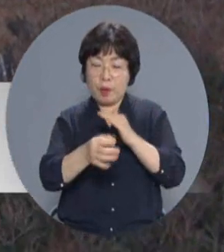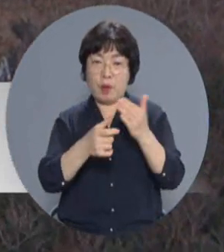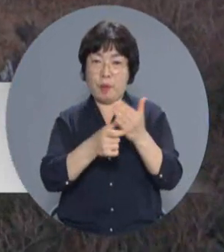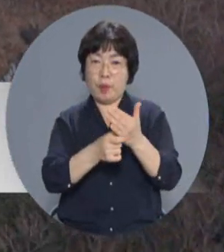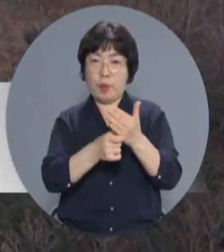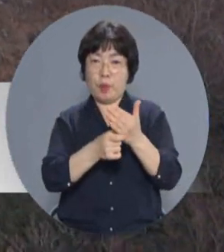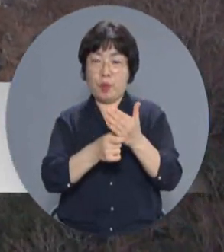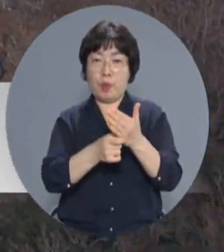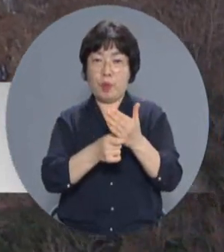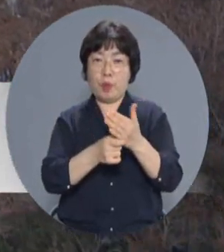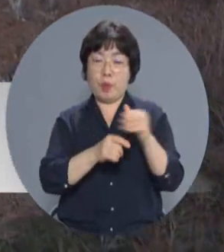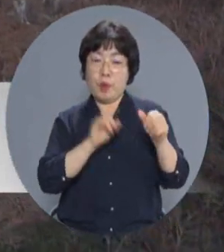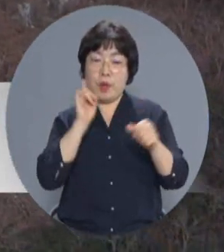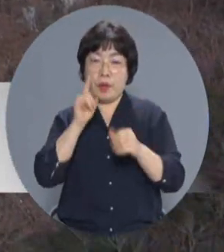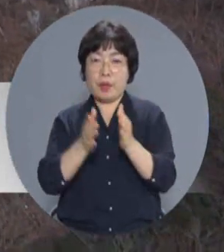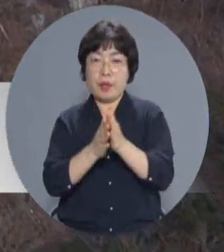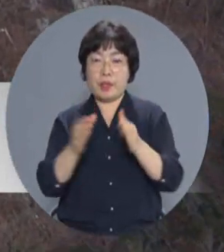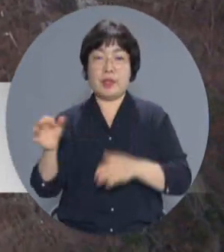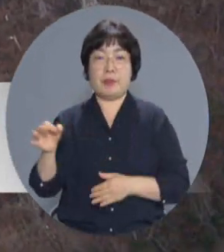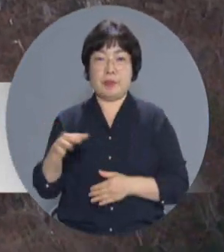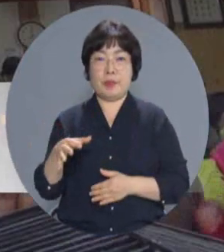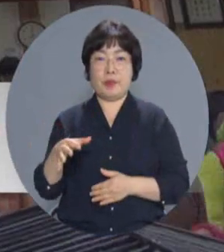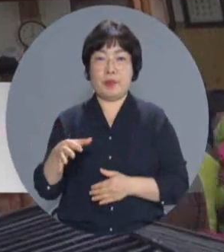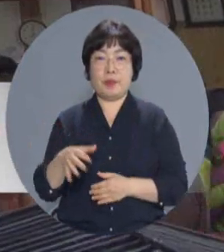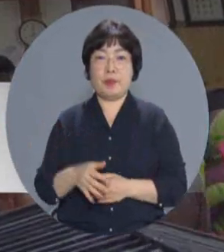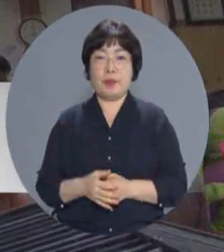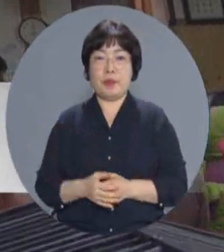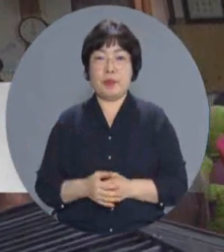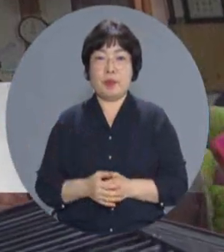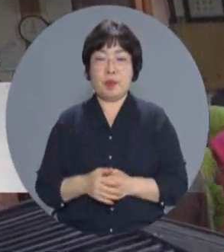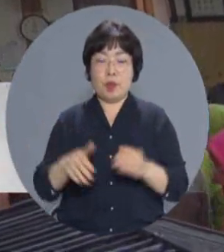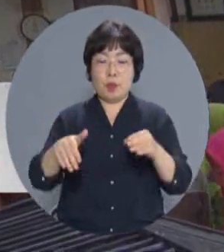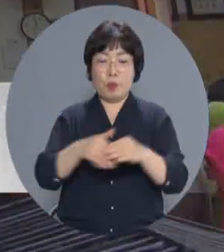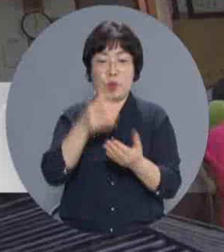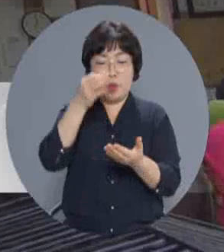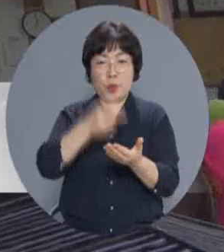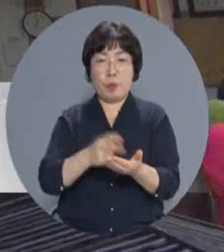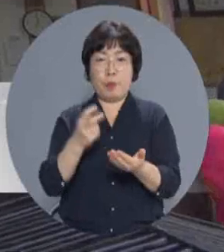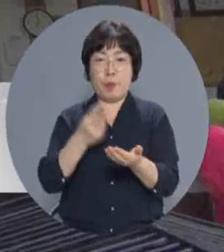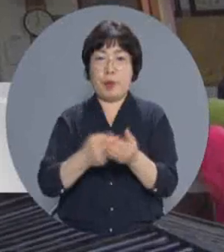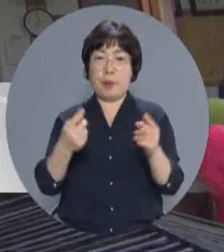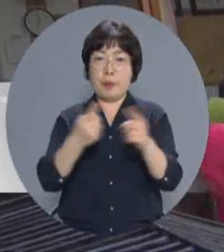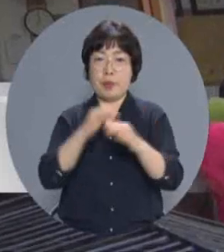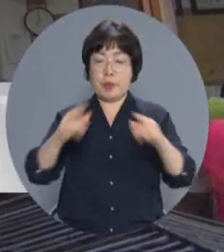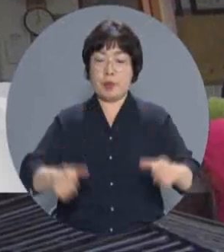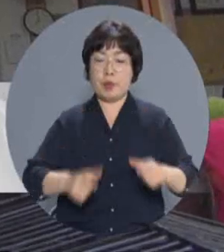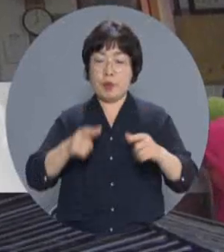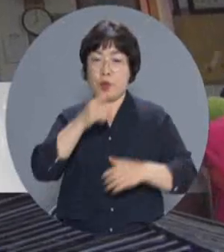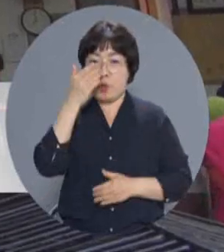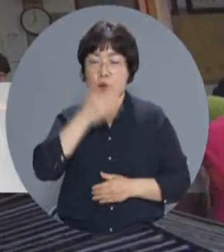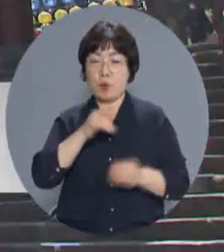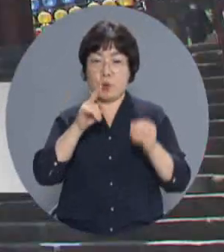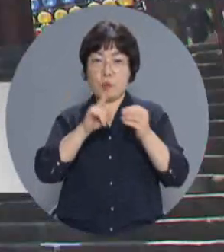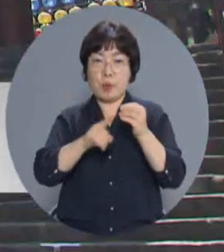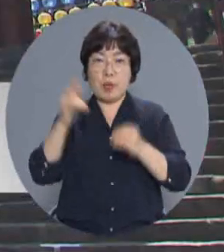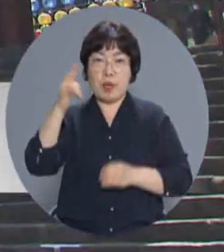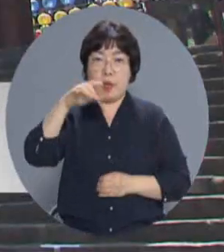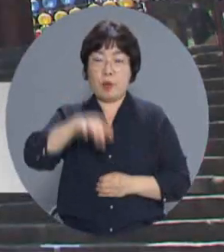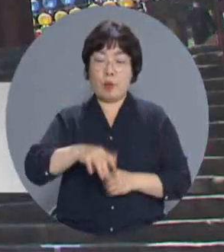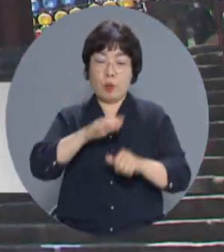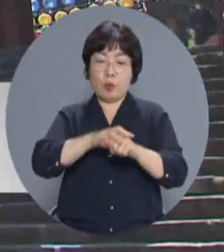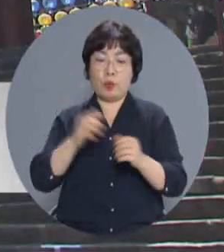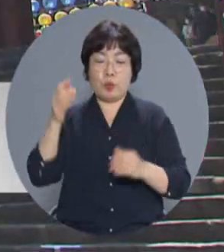걷어온 문화재 관람료가 내일부터 없어집니다 문화재보호법 개정에 따라 전함에서는 여수 향일암과